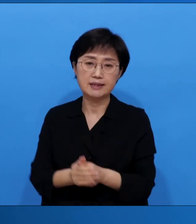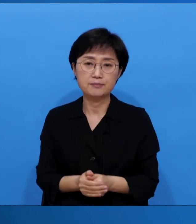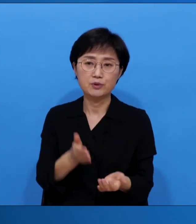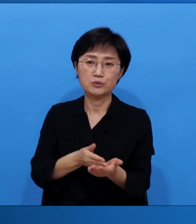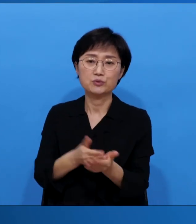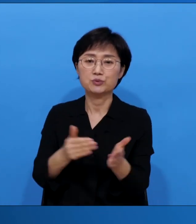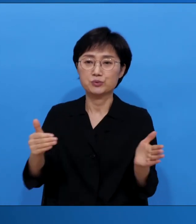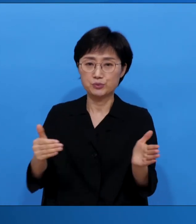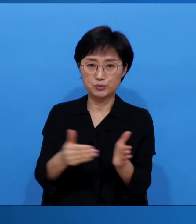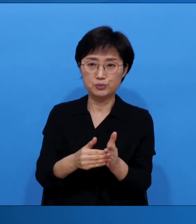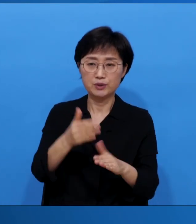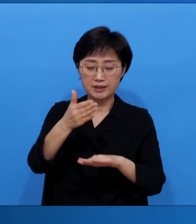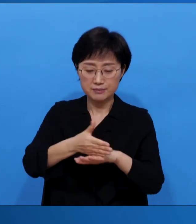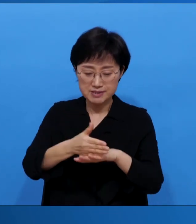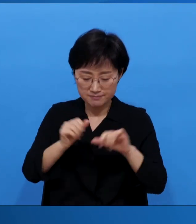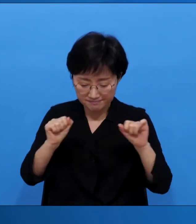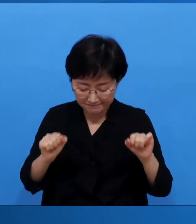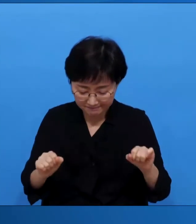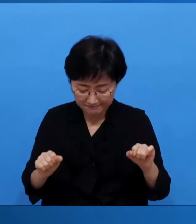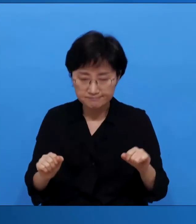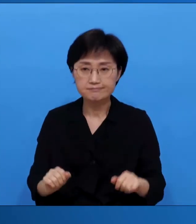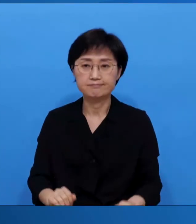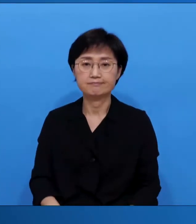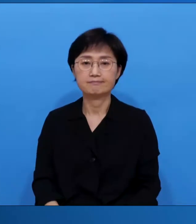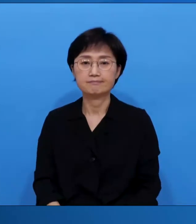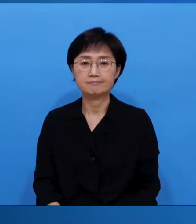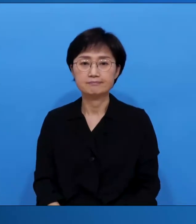뉴스를 마칩니다. 고맙습니다.